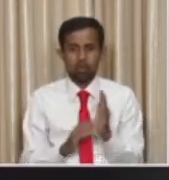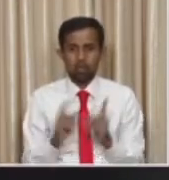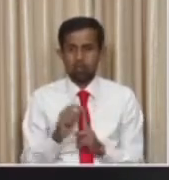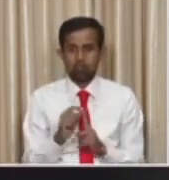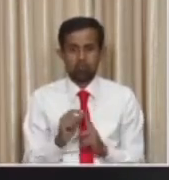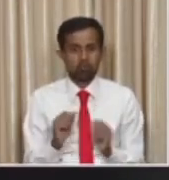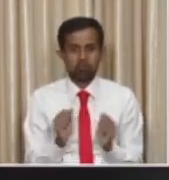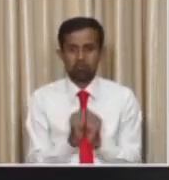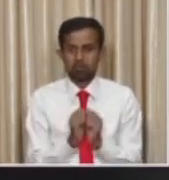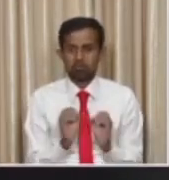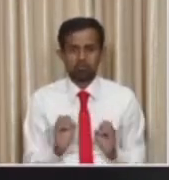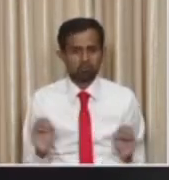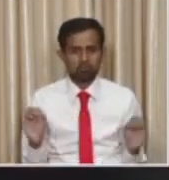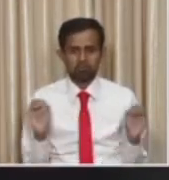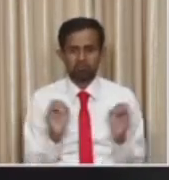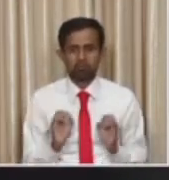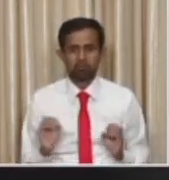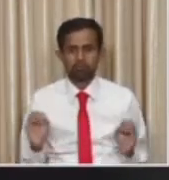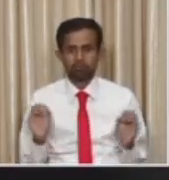කෙරිලා නැහැ.